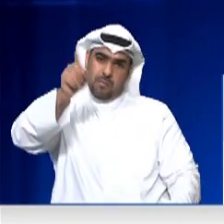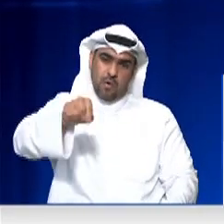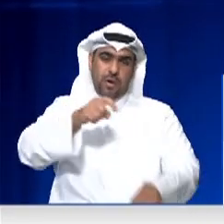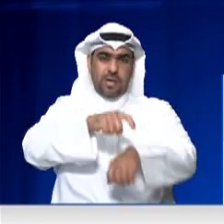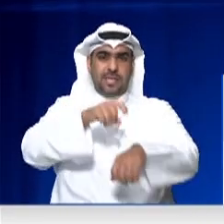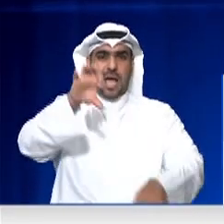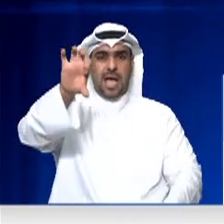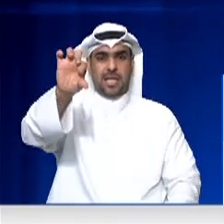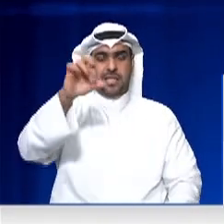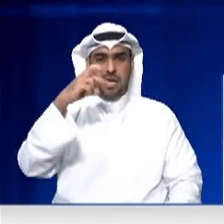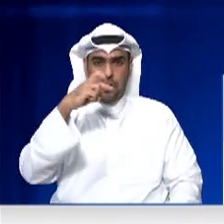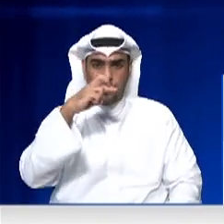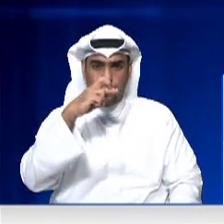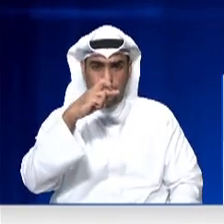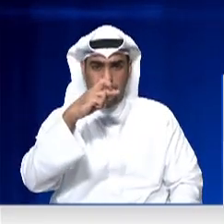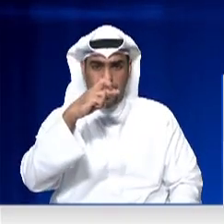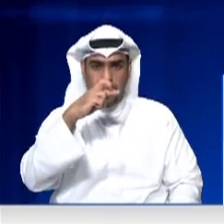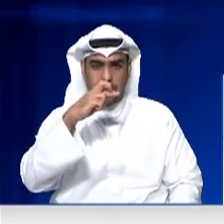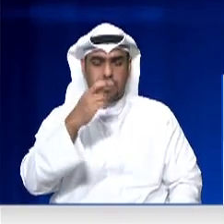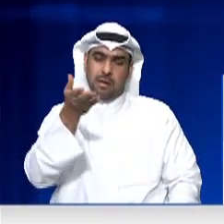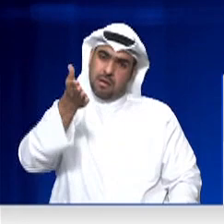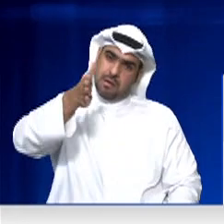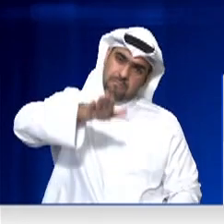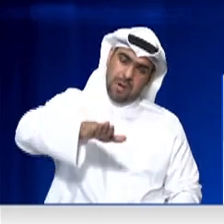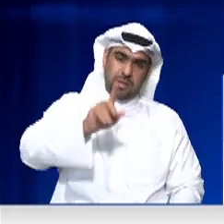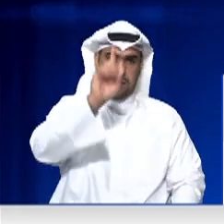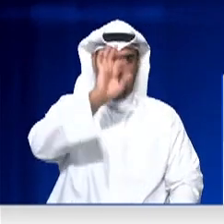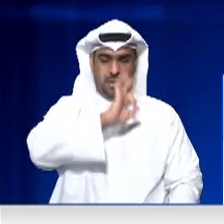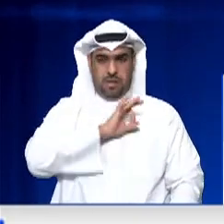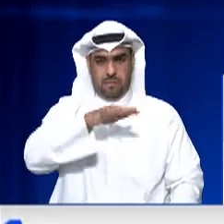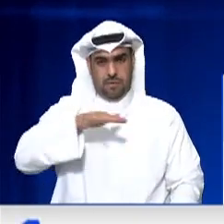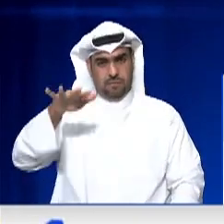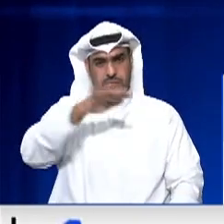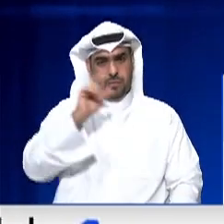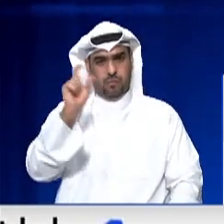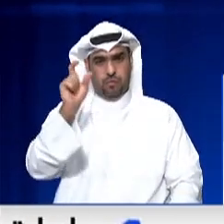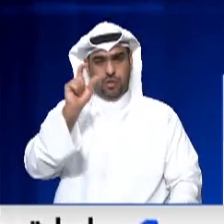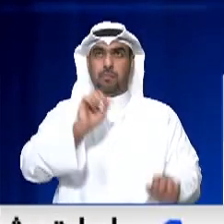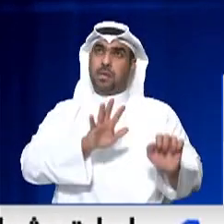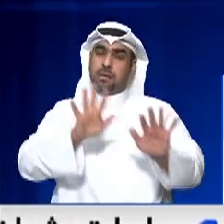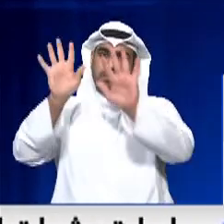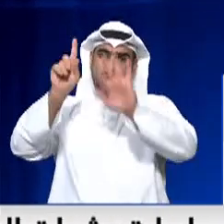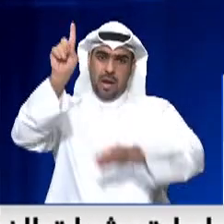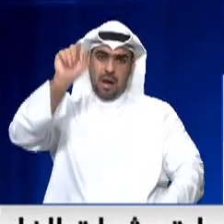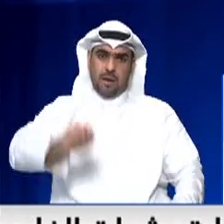الاحد انا لله وانا اليه راجعون